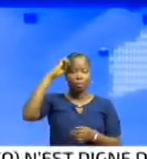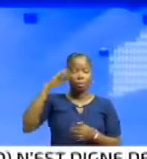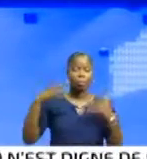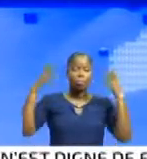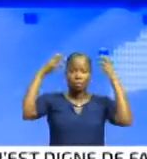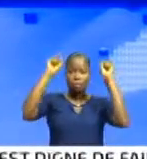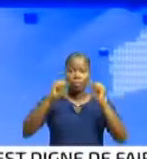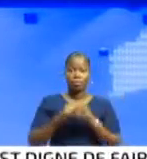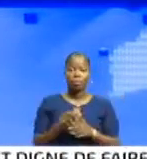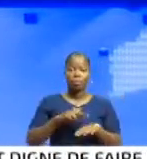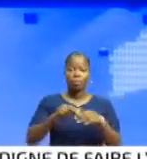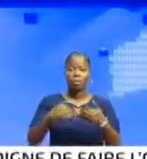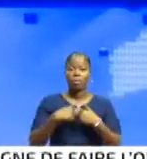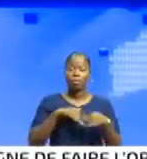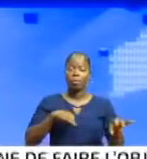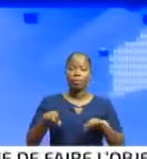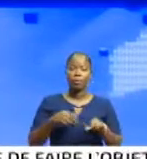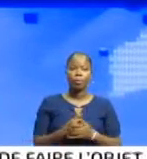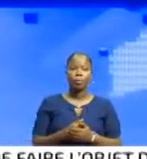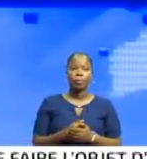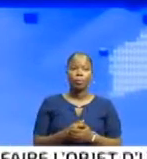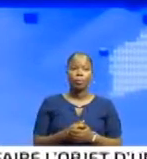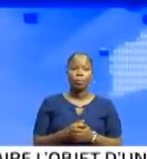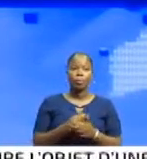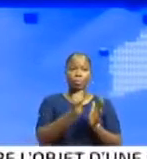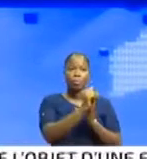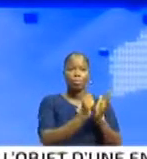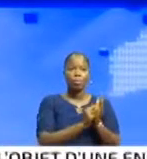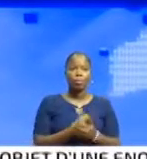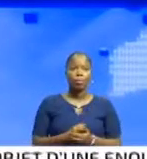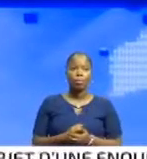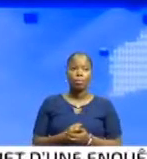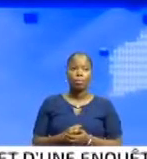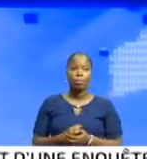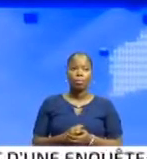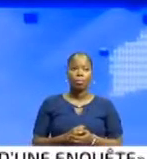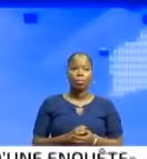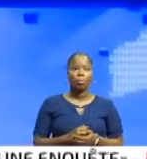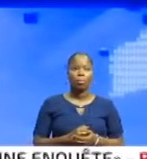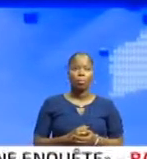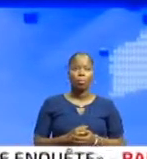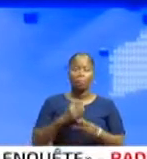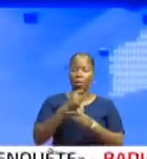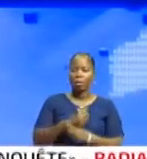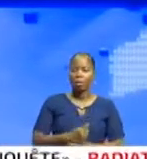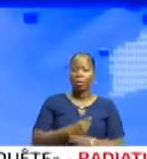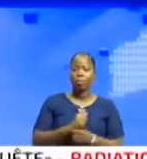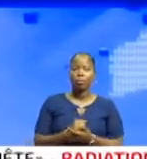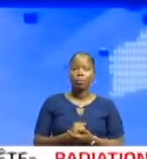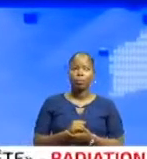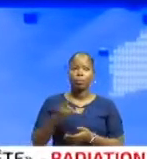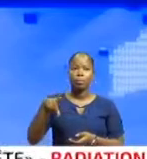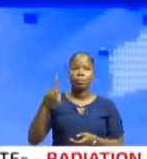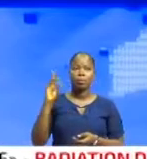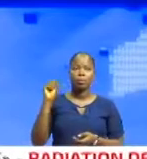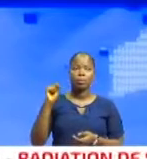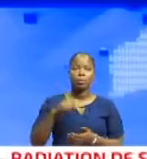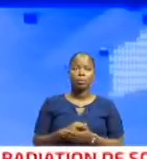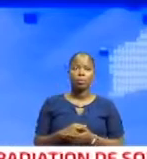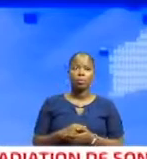n'a fait qu'appliquer les textes qui régissent l'administration la cochère fustige aussi l'attitude du pds sur la question de la double nationalité